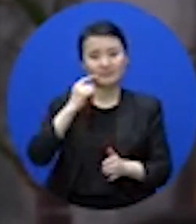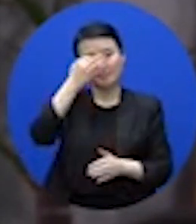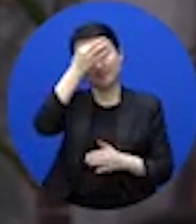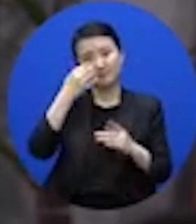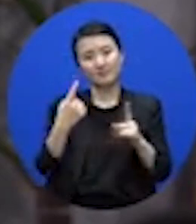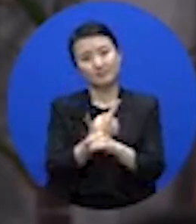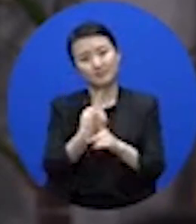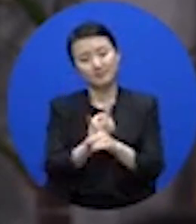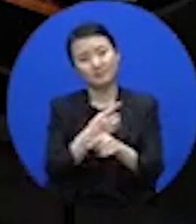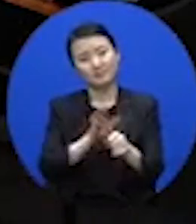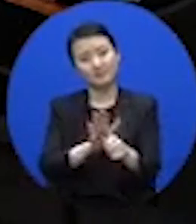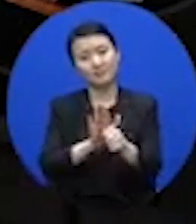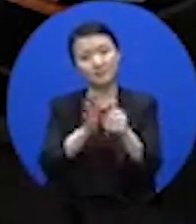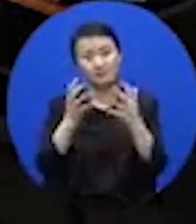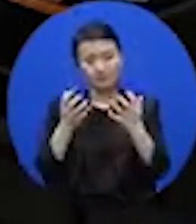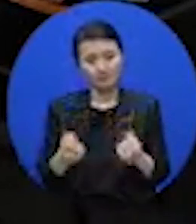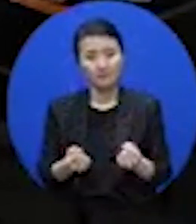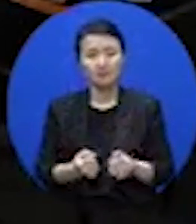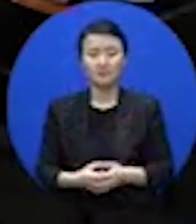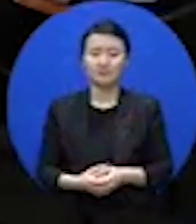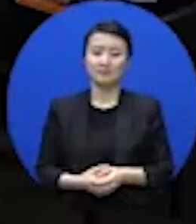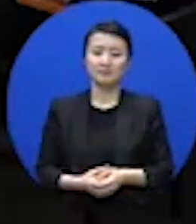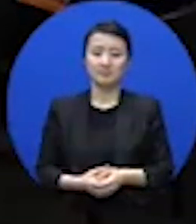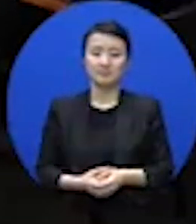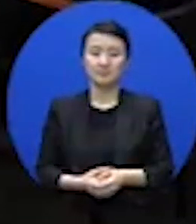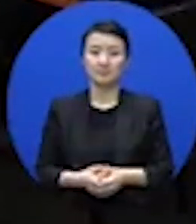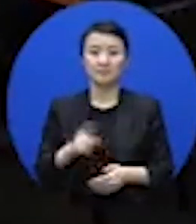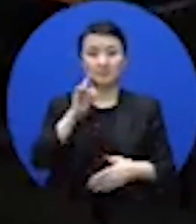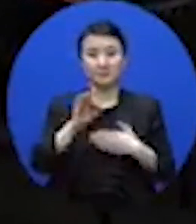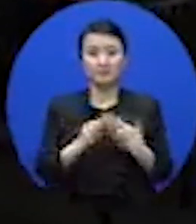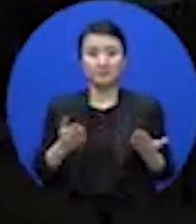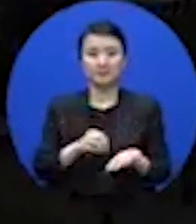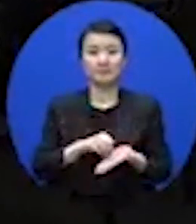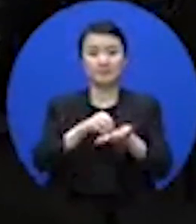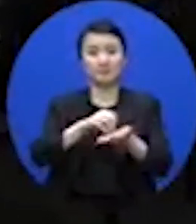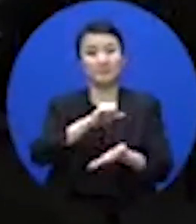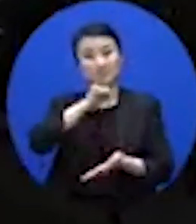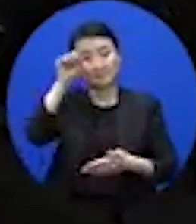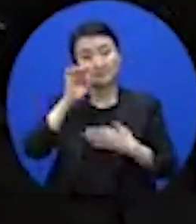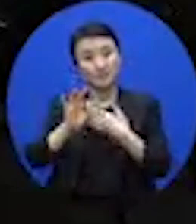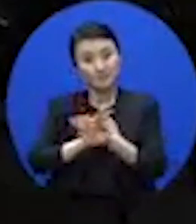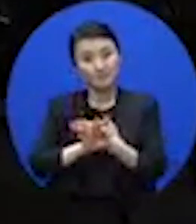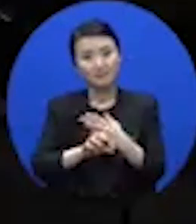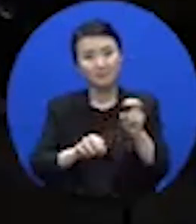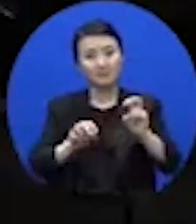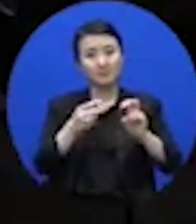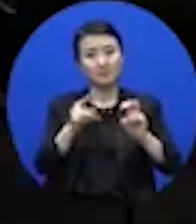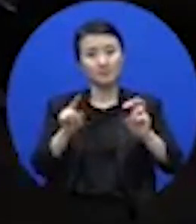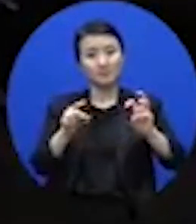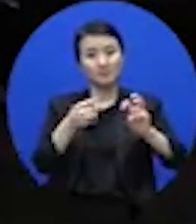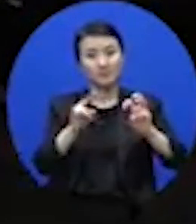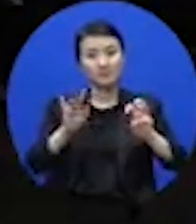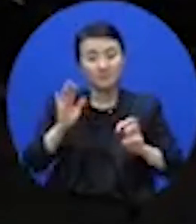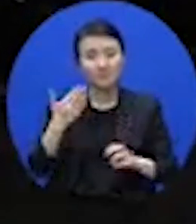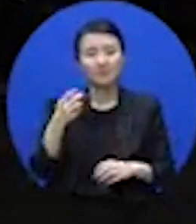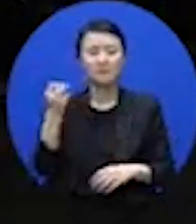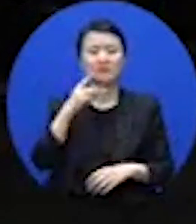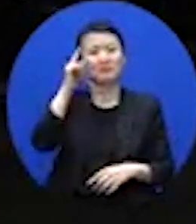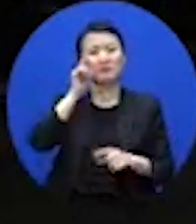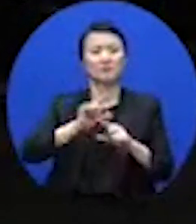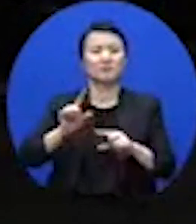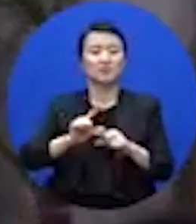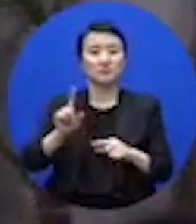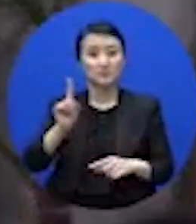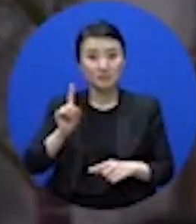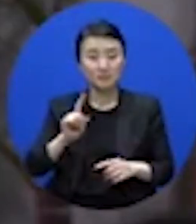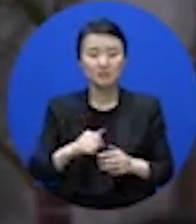많이 해줘요. 예, 그래서 취업이 됐다. 30대, 20대. 또 직장에서 열심히 생활하고 또